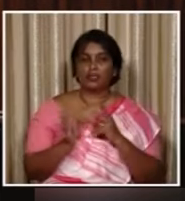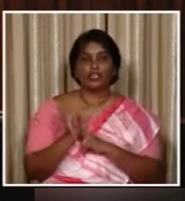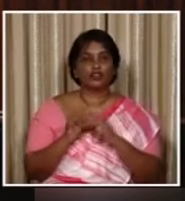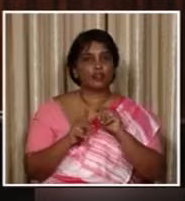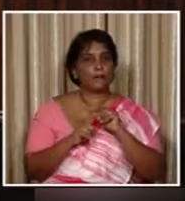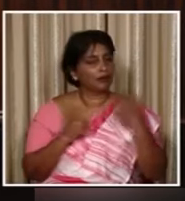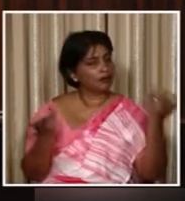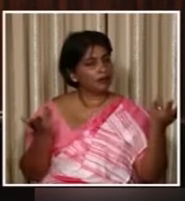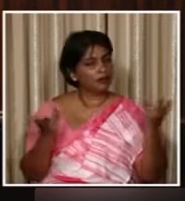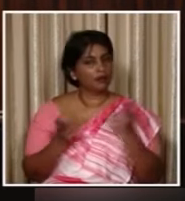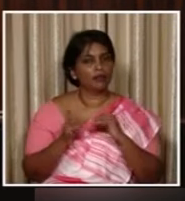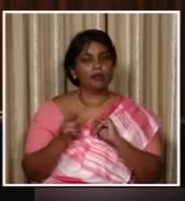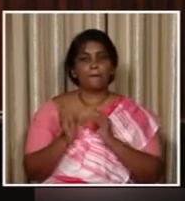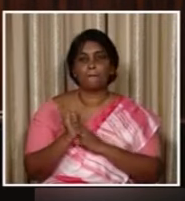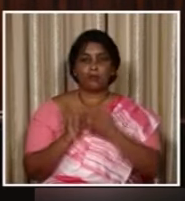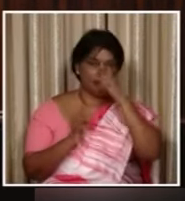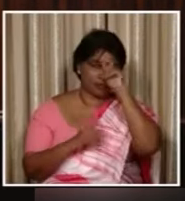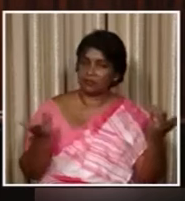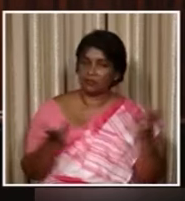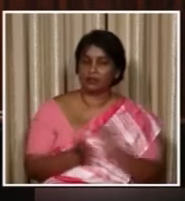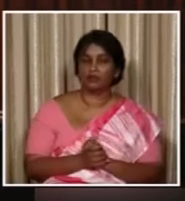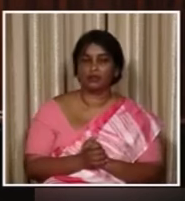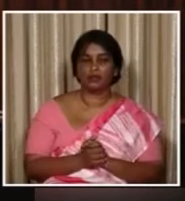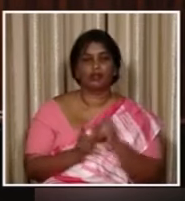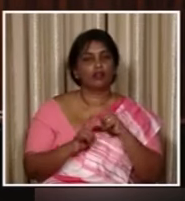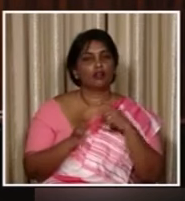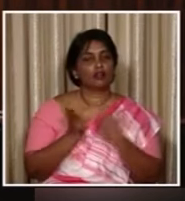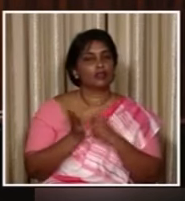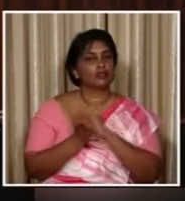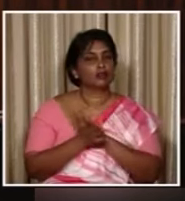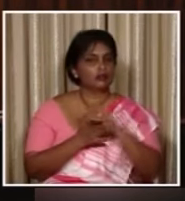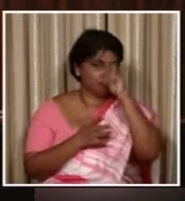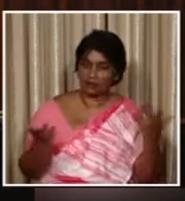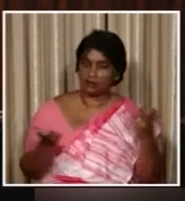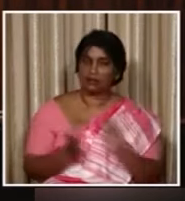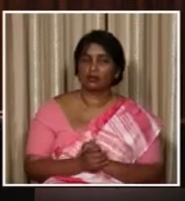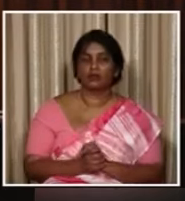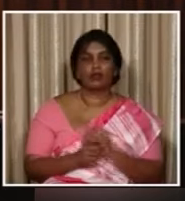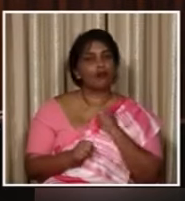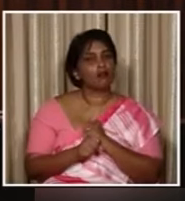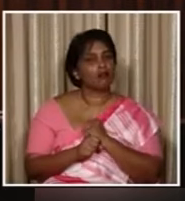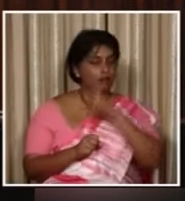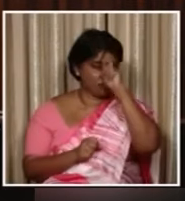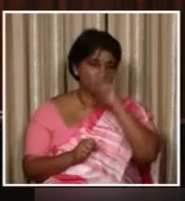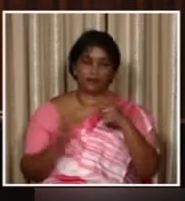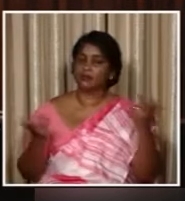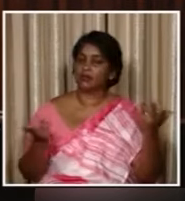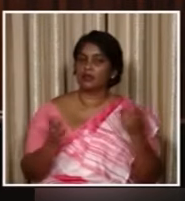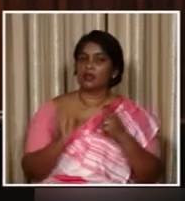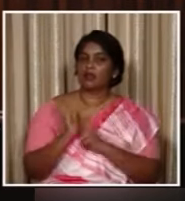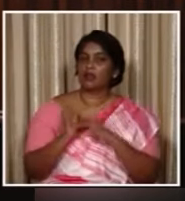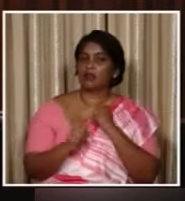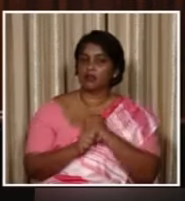පෙරා මැතිතුමා නැත එස්.එම්. මරික්කාර් මැතිතුමා නැත මහාචාර්ය චරිත හේරත් මැතිතුමා නැත ගාමිණී වලේබුඩ මැතිතුමා නැත ගරු